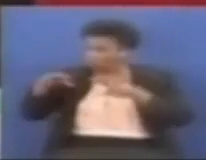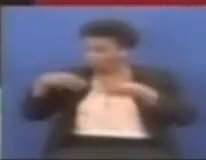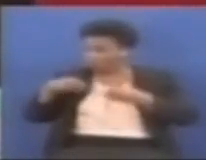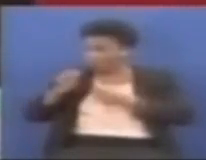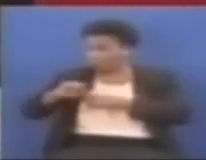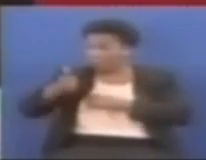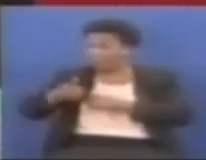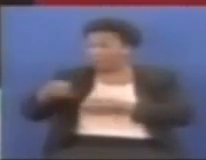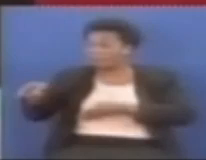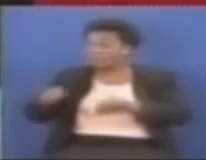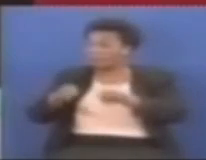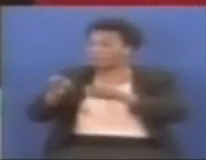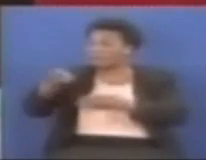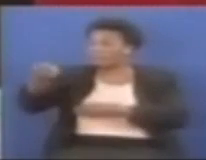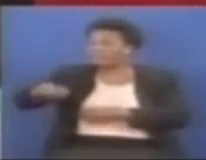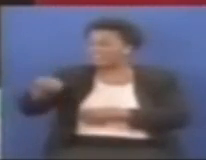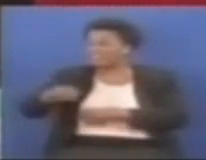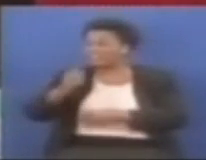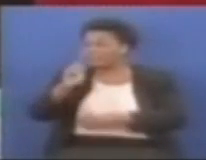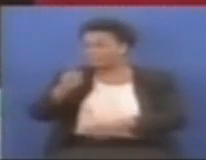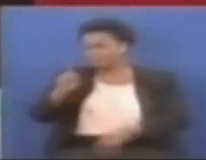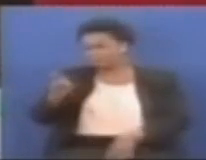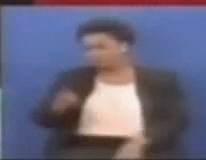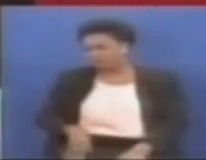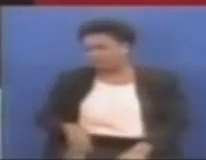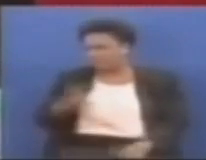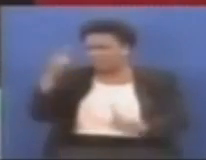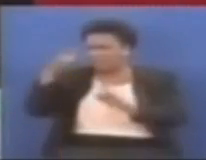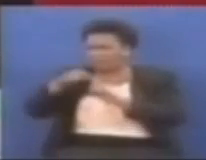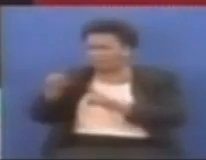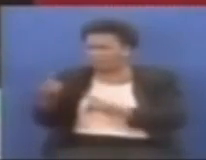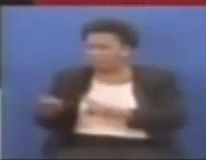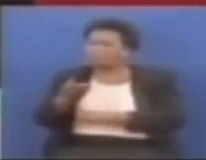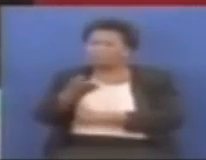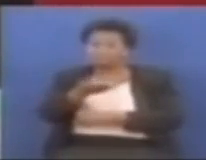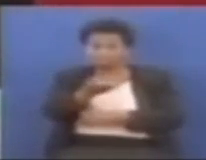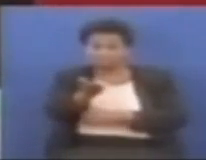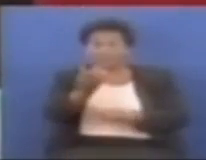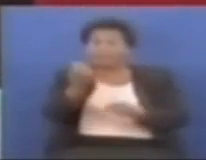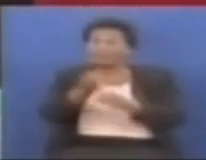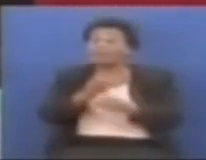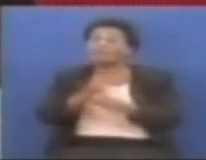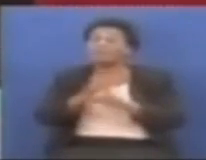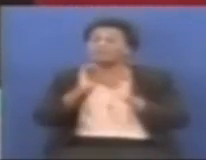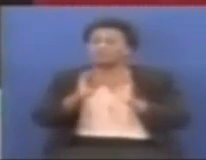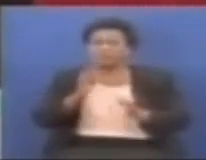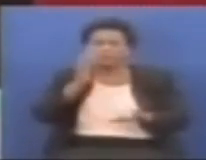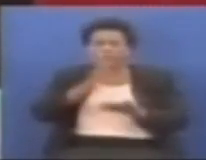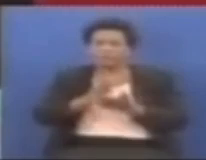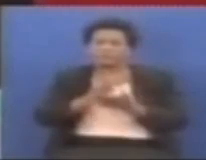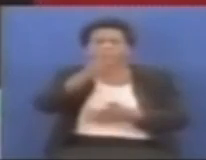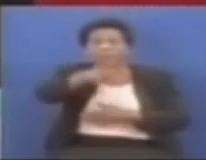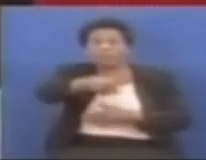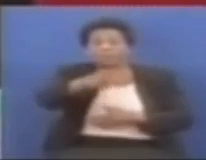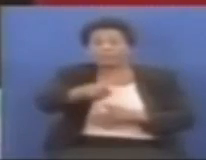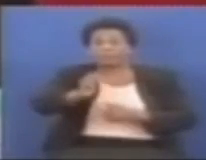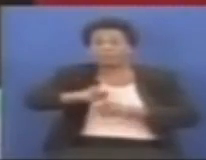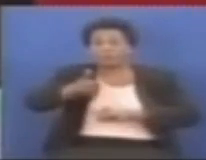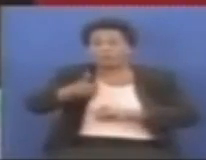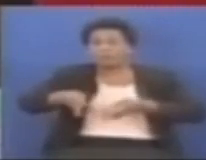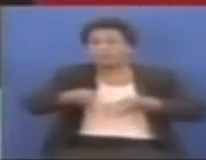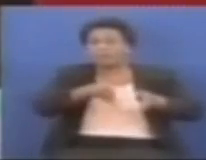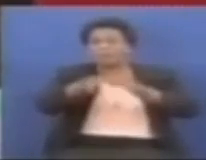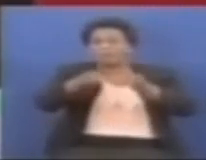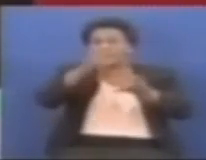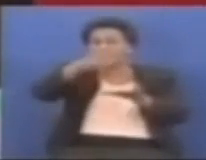na dhamira yake ya serikali ni kuhakikisha kwamba Tarura inafanya kazi nzuri. Na kweli nitumie nafasi hii niwapongeze Tarura kwa sababu wameanza